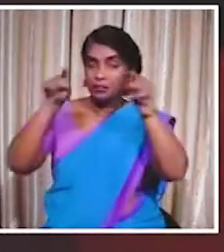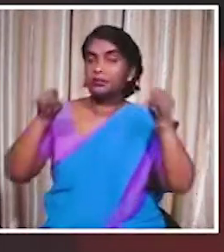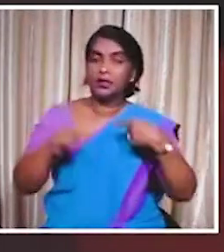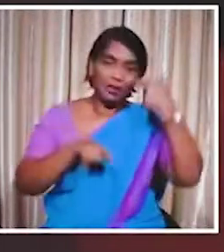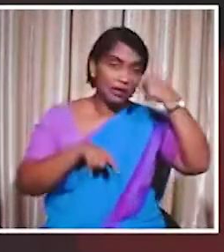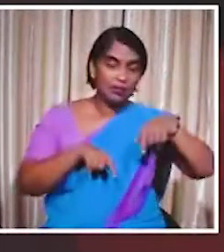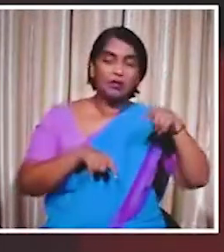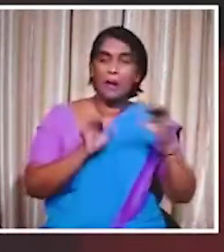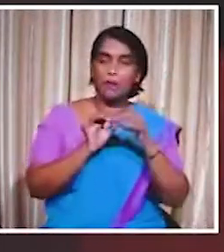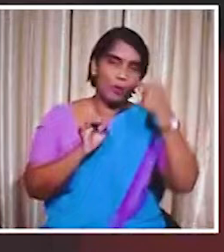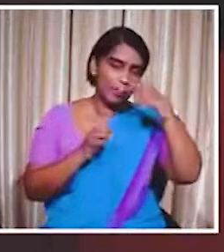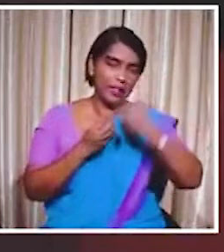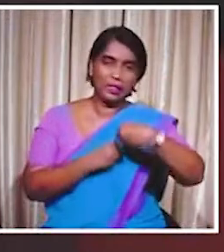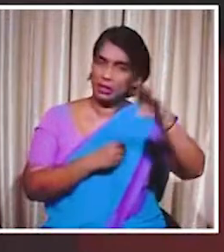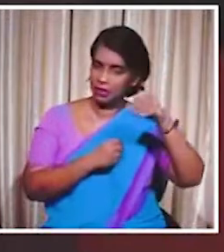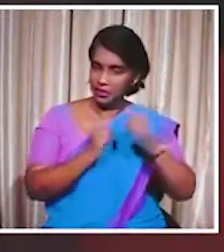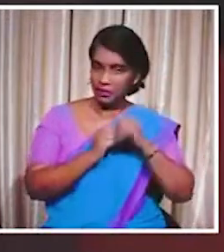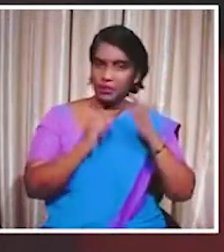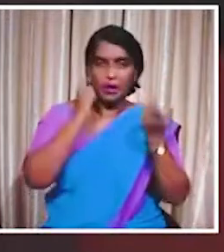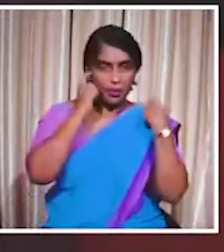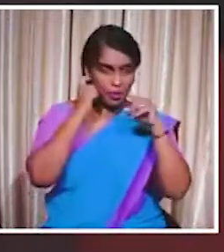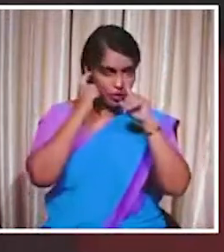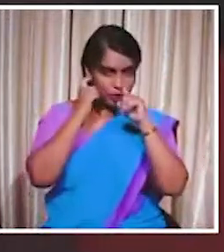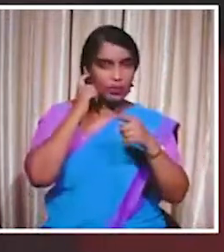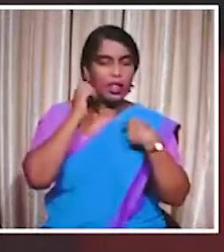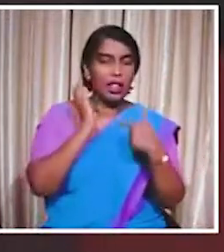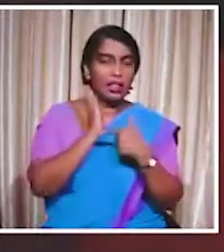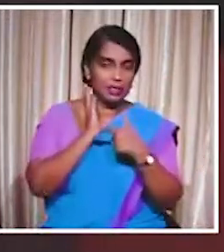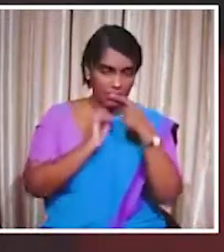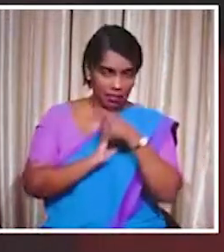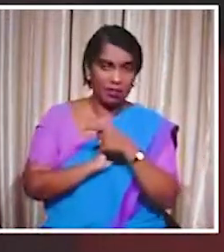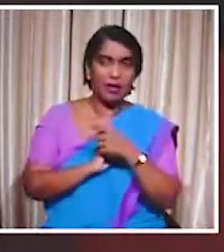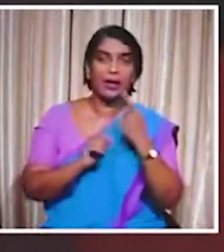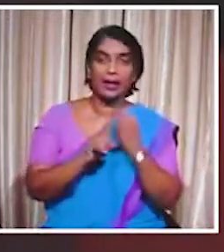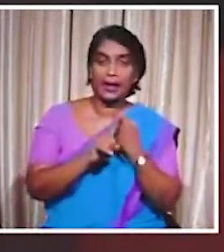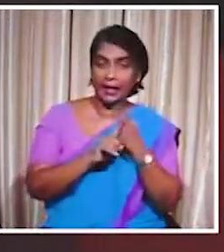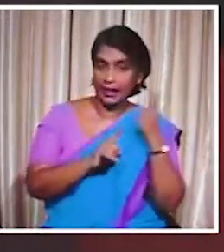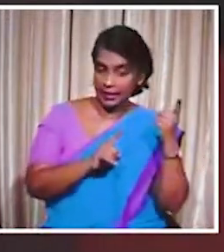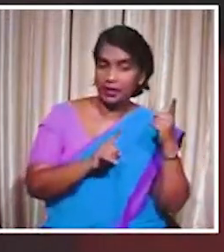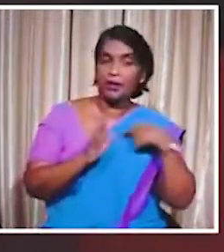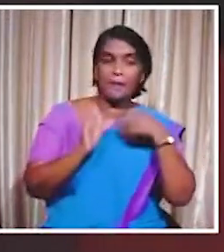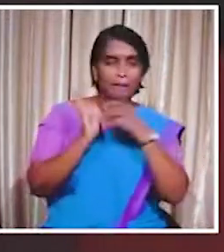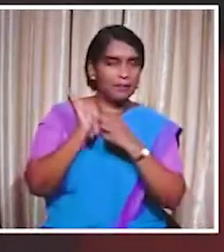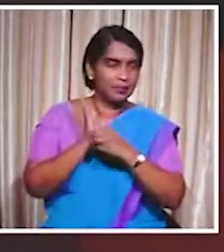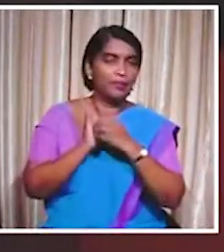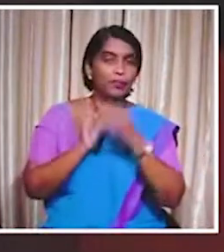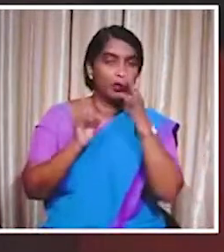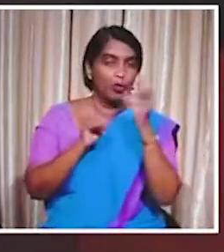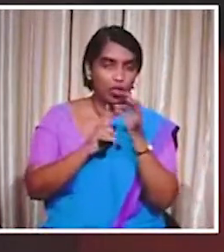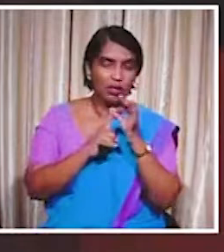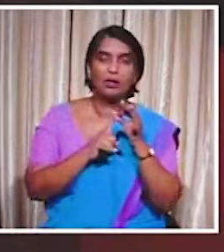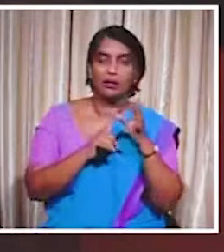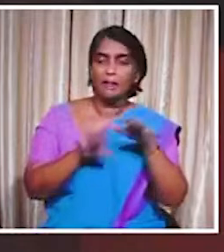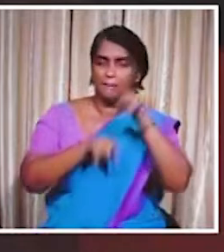ඉන්ධන පෙරෝම්හල් හරහා ලබා දෙන්න කටයුතු කරා. පහුගිය සතියේත් අපි තංගල්ල ප්‍රදේශයට, කිරින්ද ප්‍රදේශයට, වැනි ප්‍රදේශවලට, පුත්තලමට, වෙල්ලමංකර